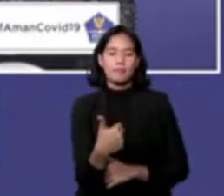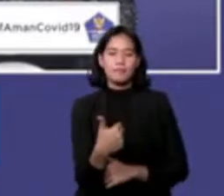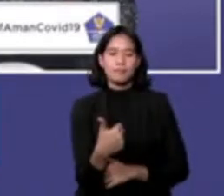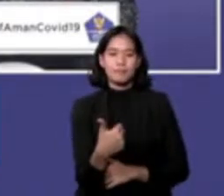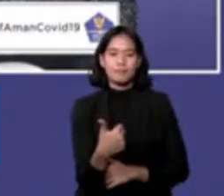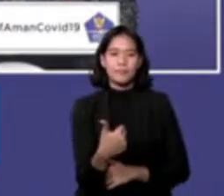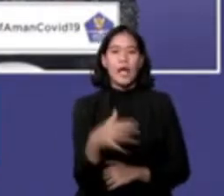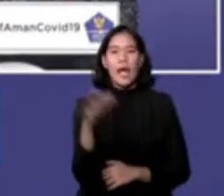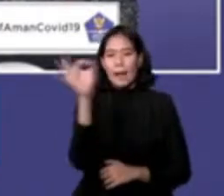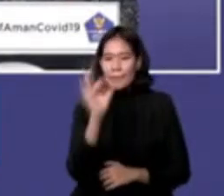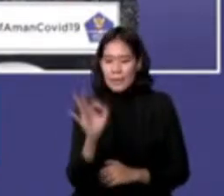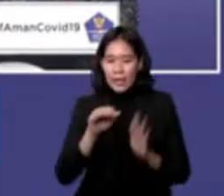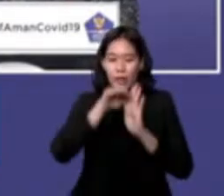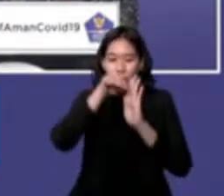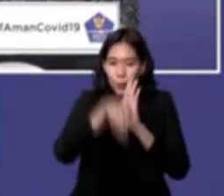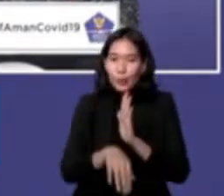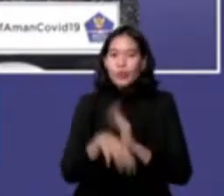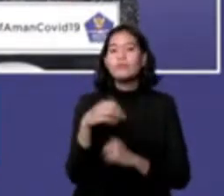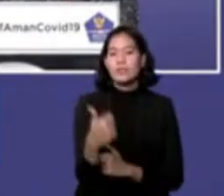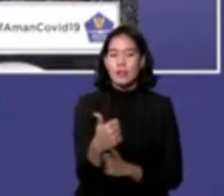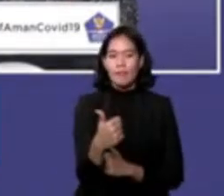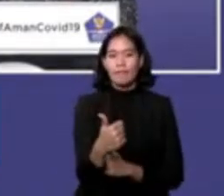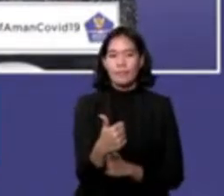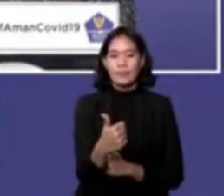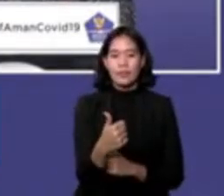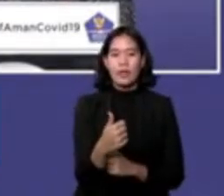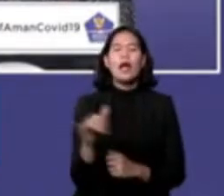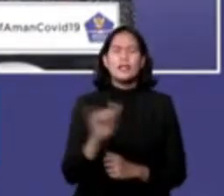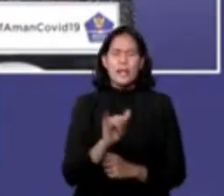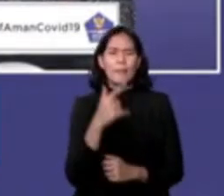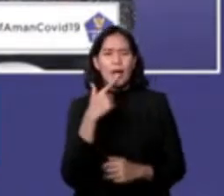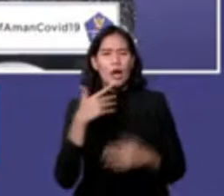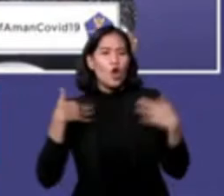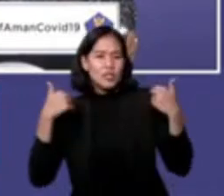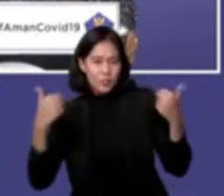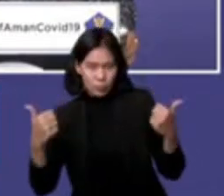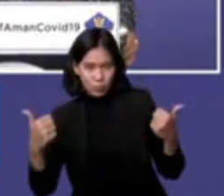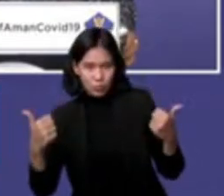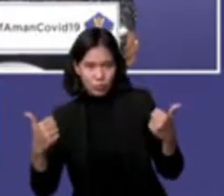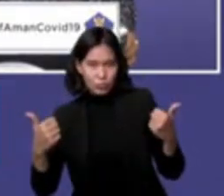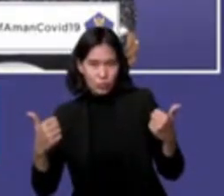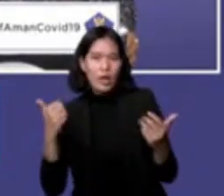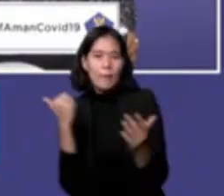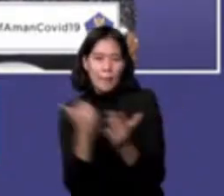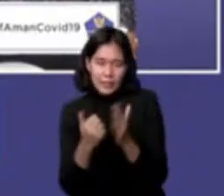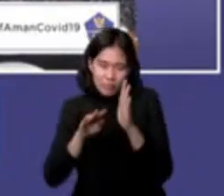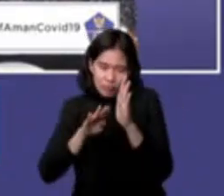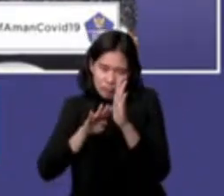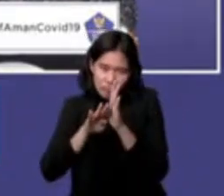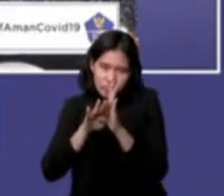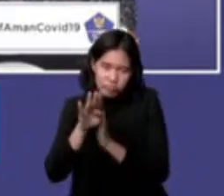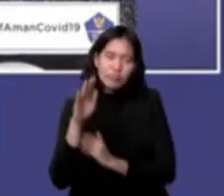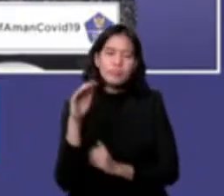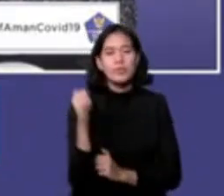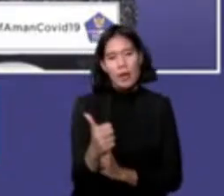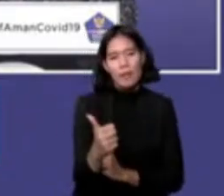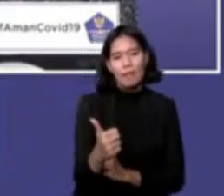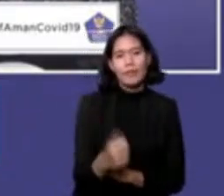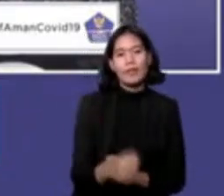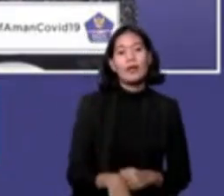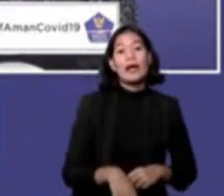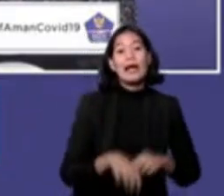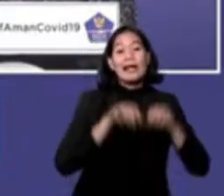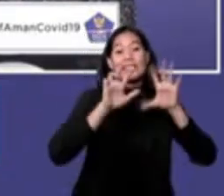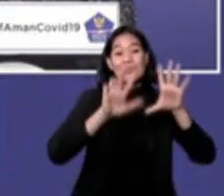jumlahnya. Persentasenya juga akan turun. Angka kesembuhan pun demikian, makin lama akan makin bertambah.